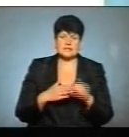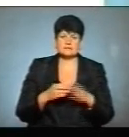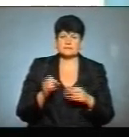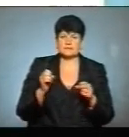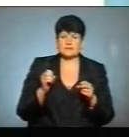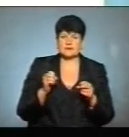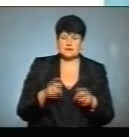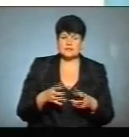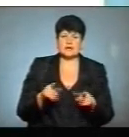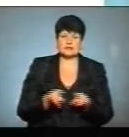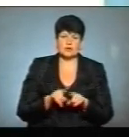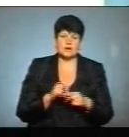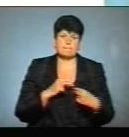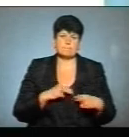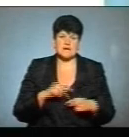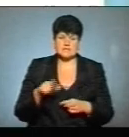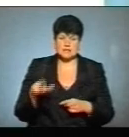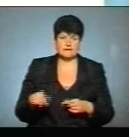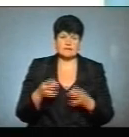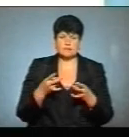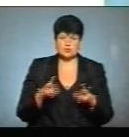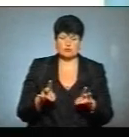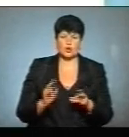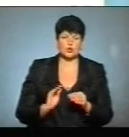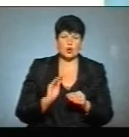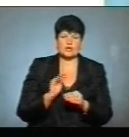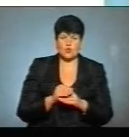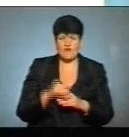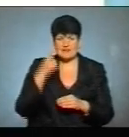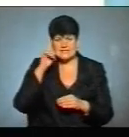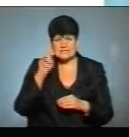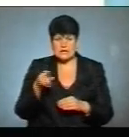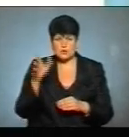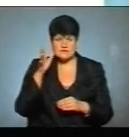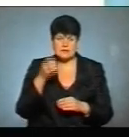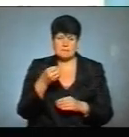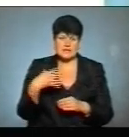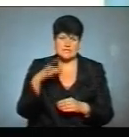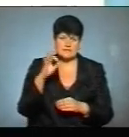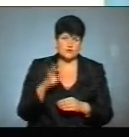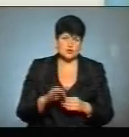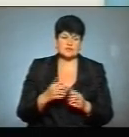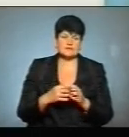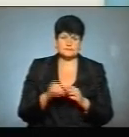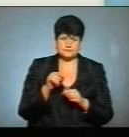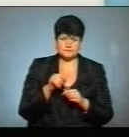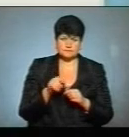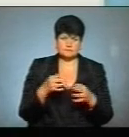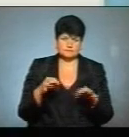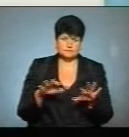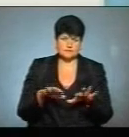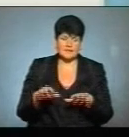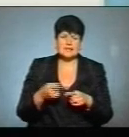це також і на працівників, які не потребують там додаткових знань чи освіти. 15% серед вакансій – це вакансії, ну,